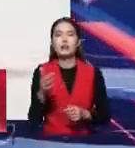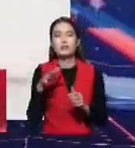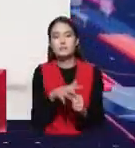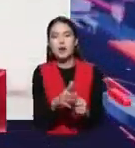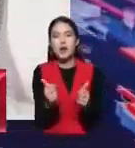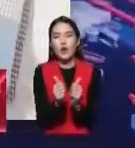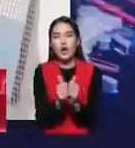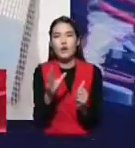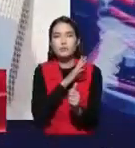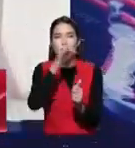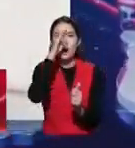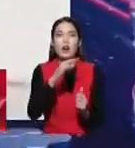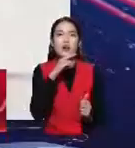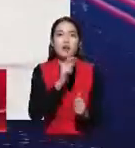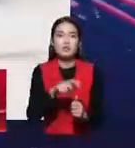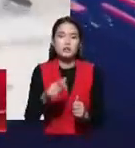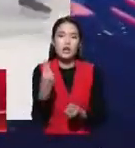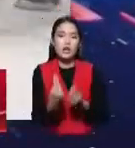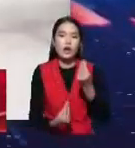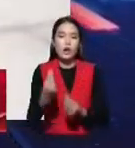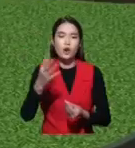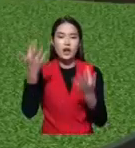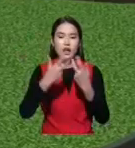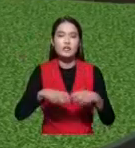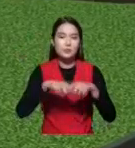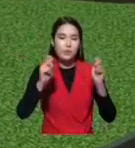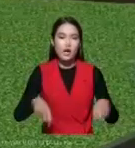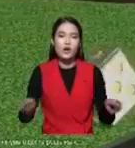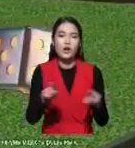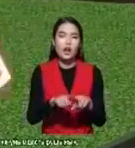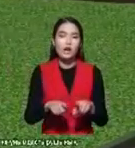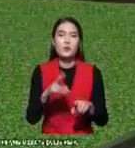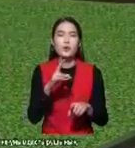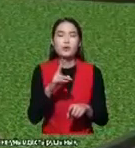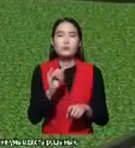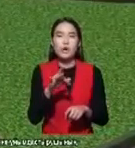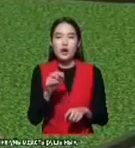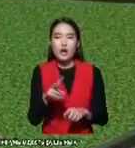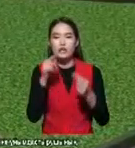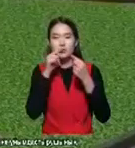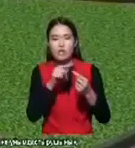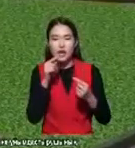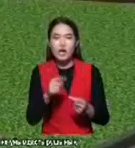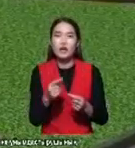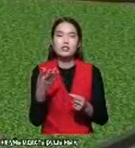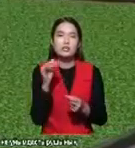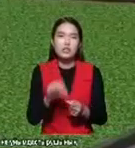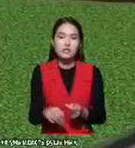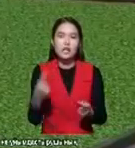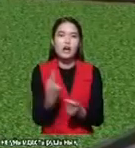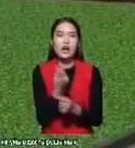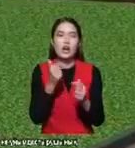болды. Қазақстандық хоккейші Кирилл Савицкий есеп ашса да, бірінші кезең аяқталмай тұрып, қарсыластар белсенділік танытып алға